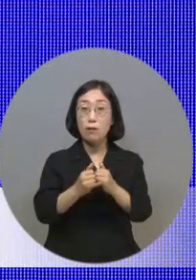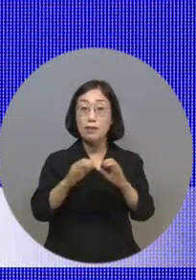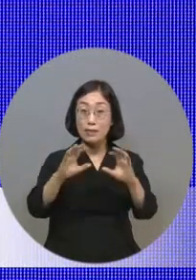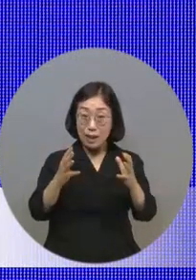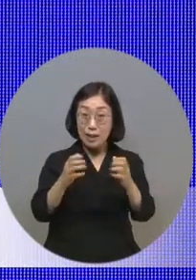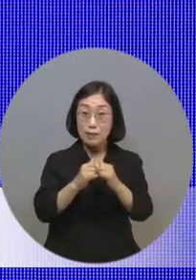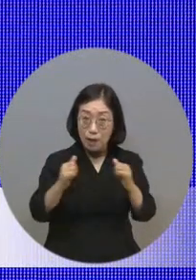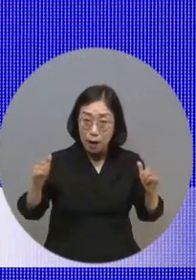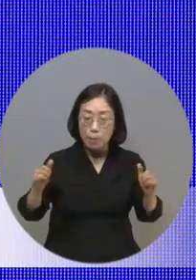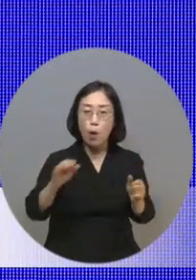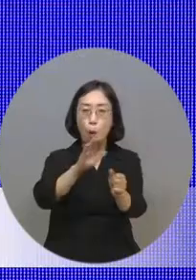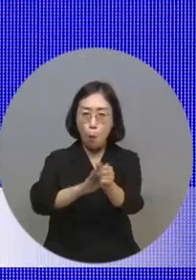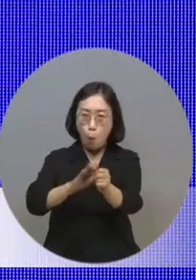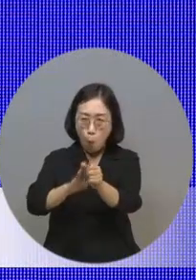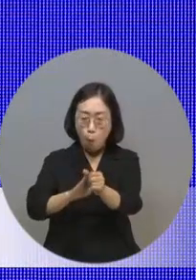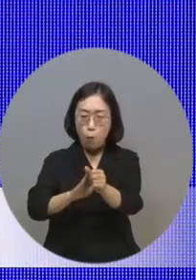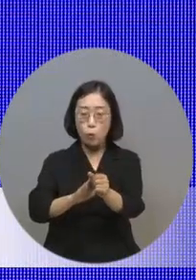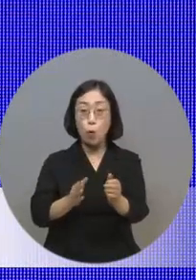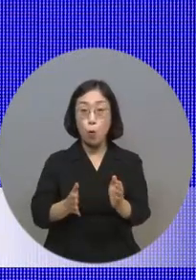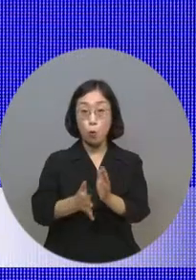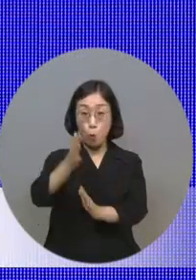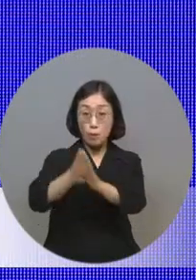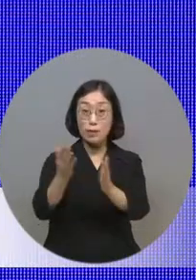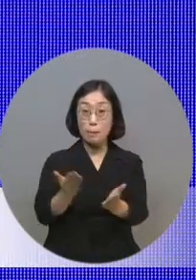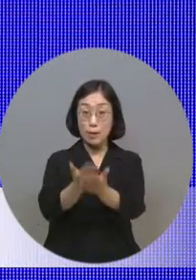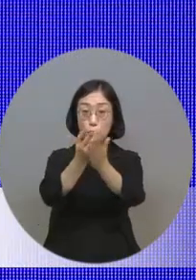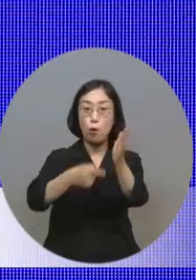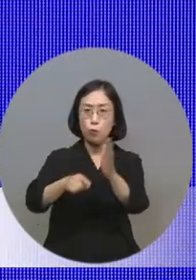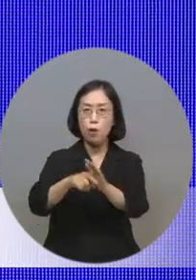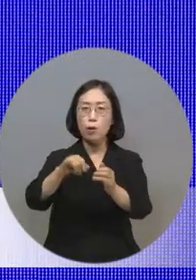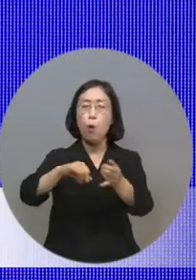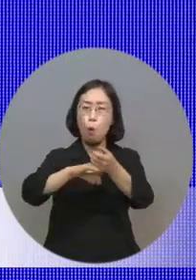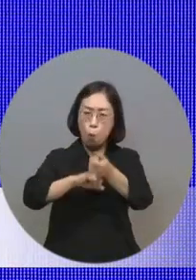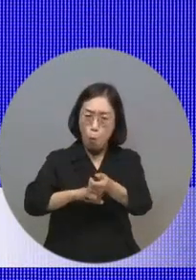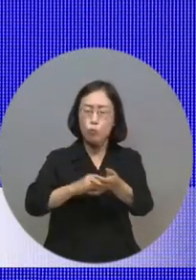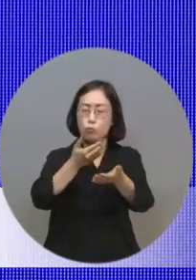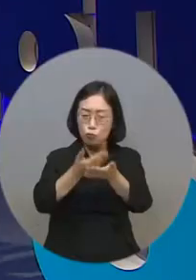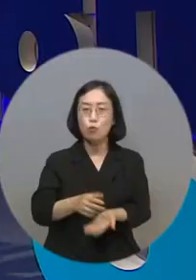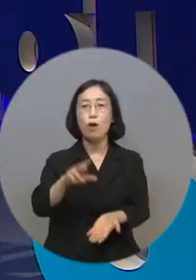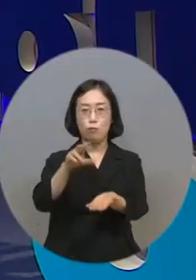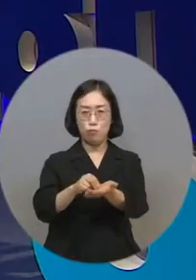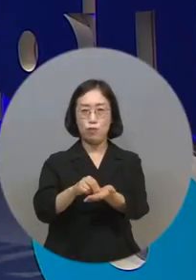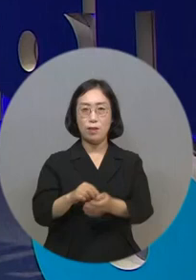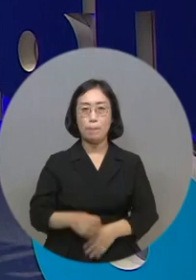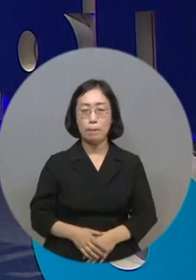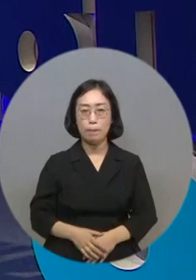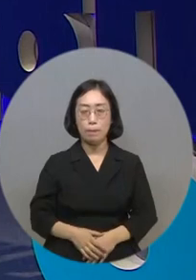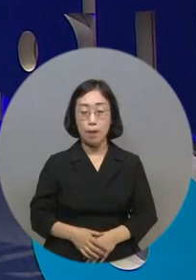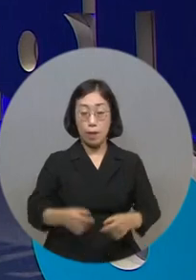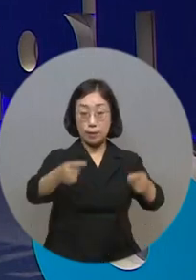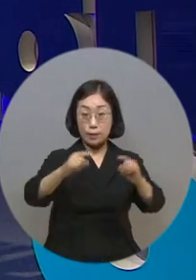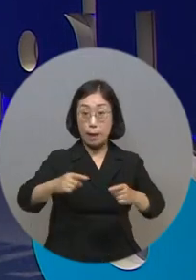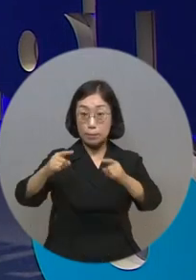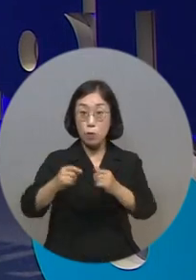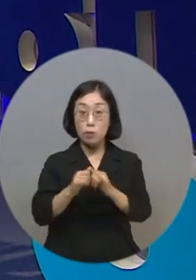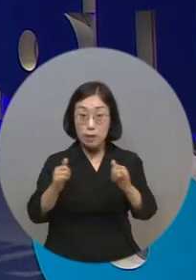도시 경쟁력도 높이기 위해서 약자와의 동행은 필수 가치가 되고 있습니다. 아울러 참석자들은